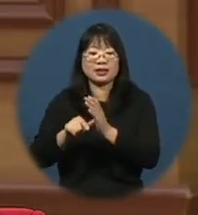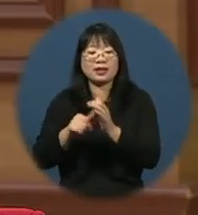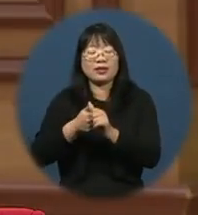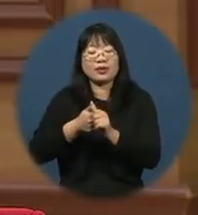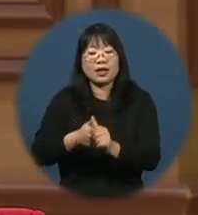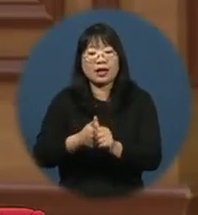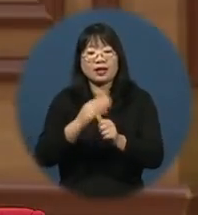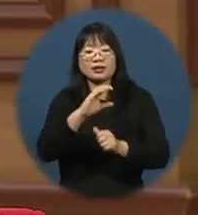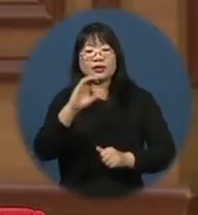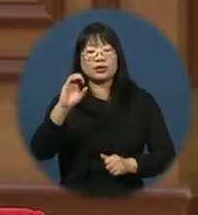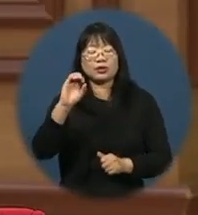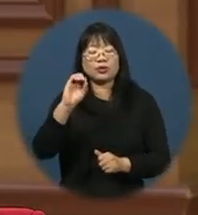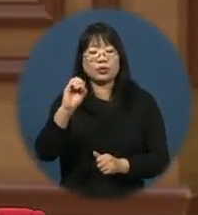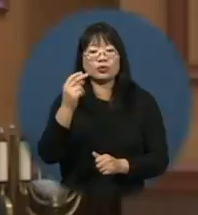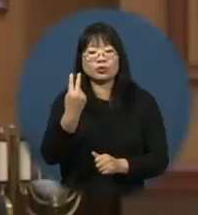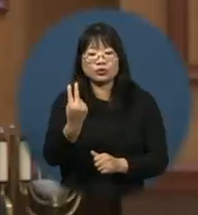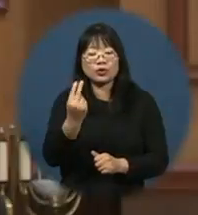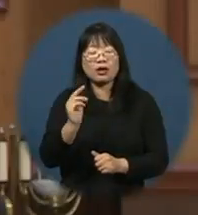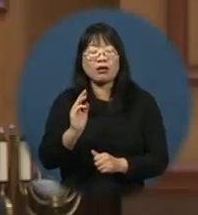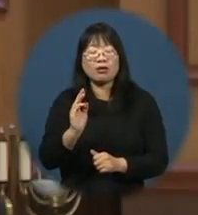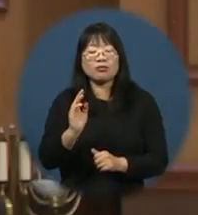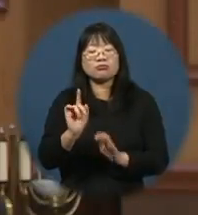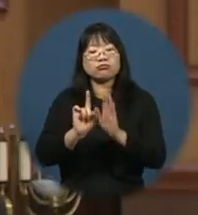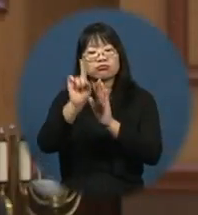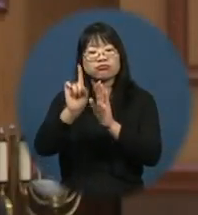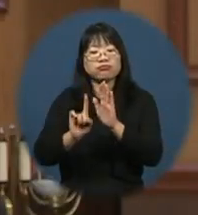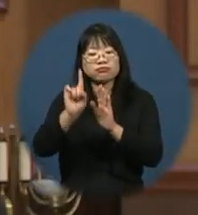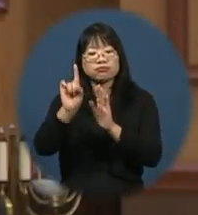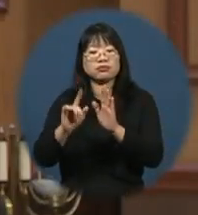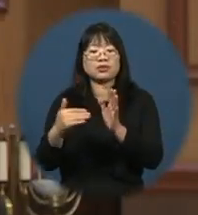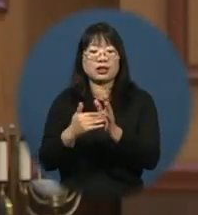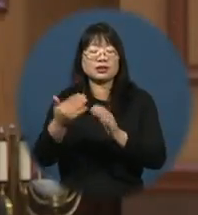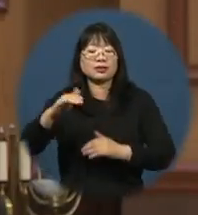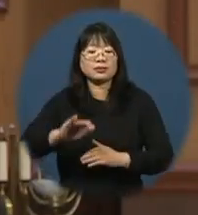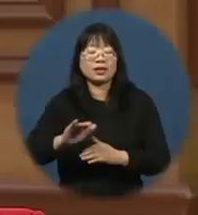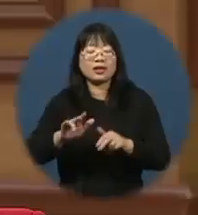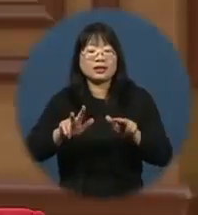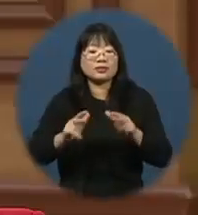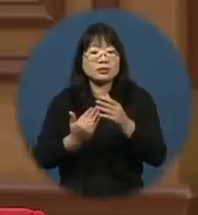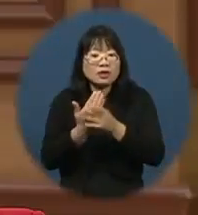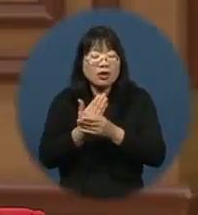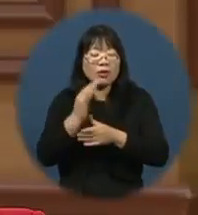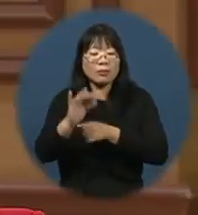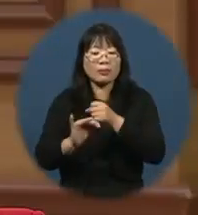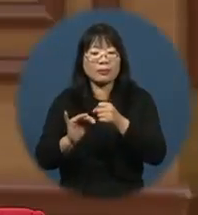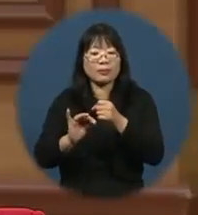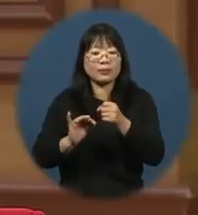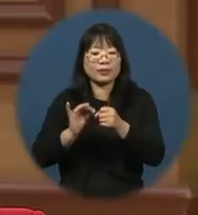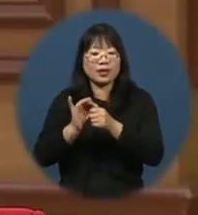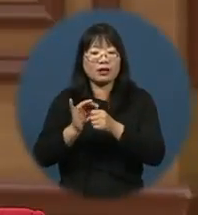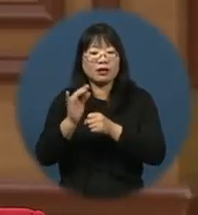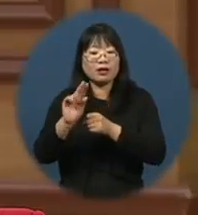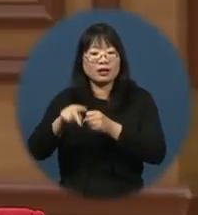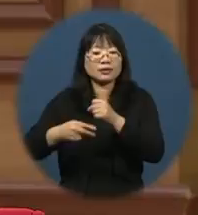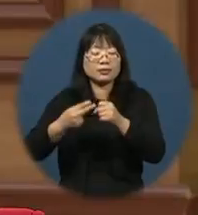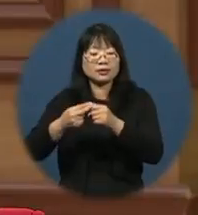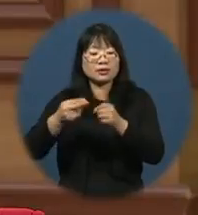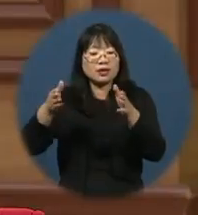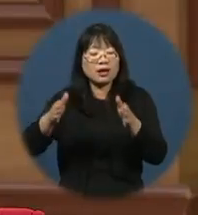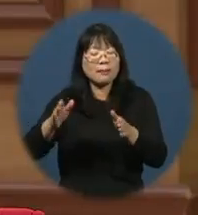하고 감소하기도 했지만 네. 지금 일어나고 있는 것은 100년, 200년 사이에 급격하게